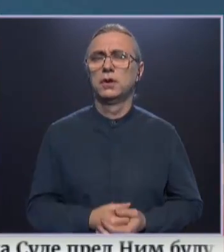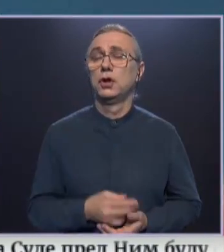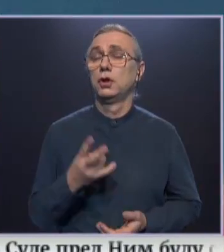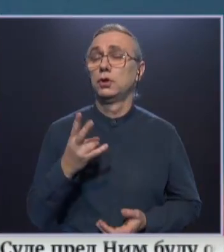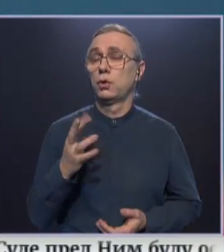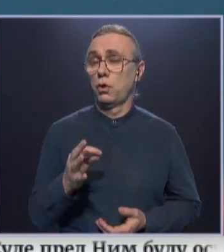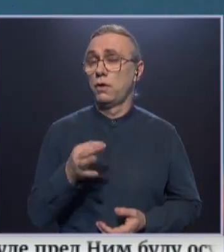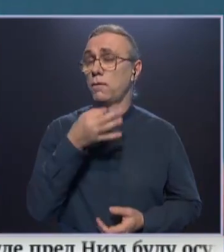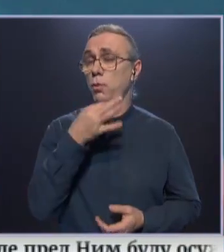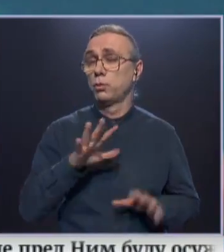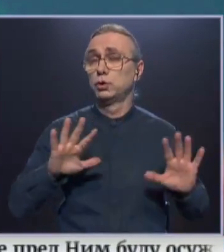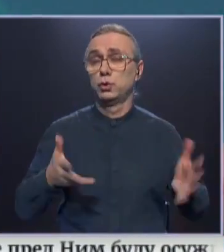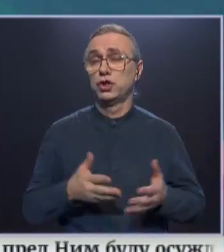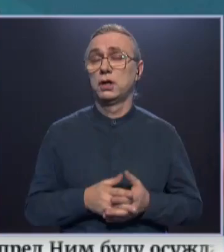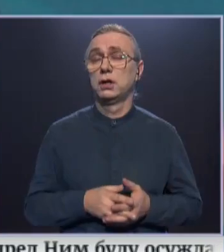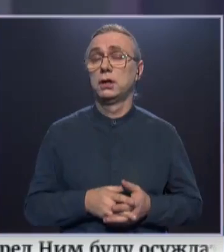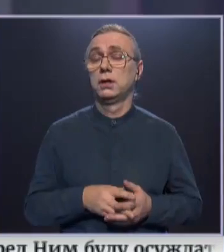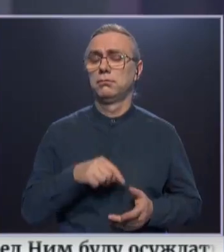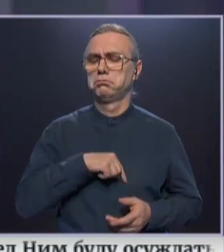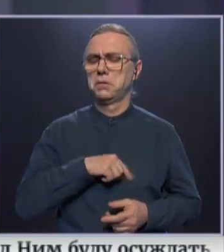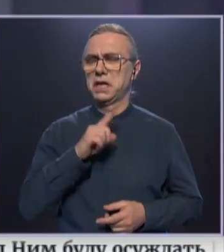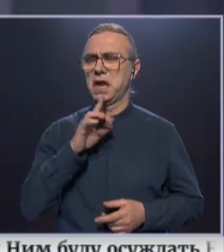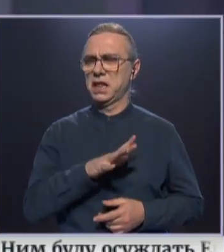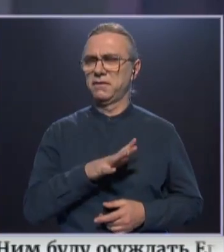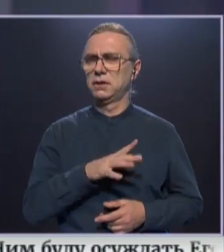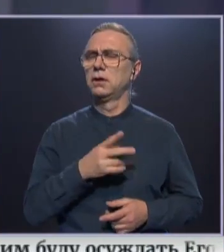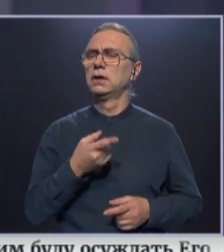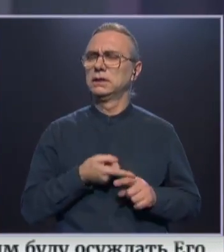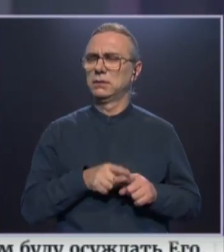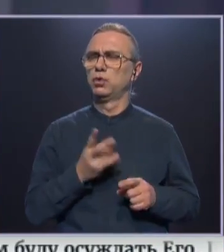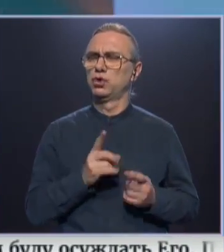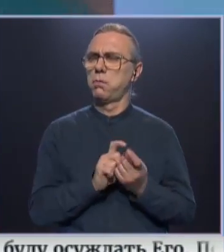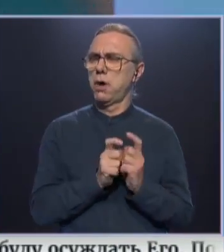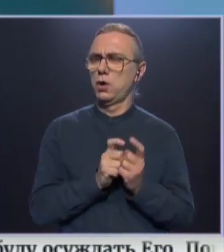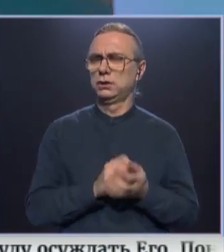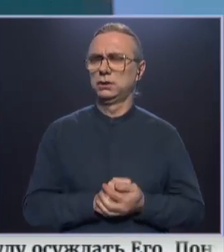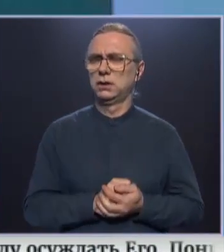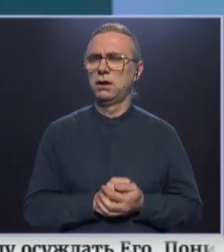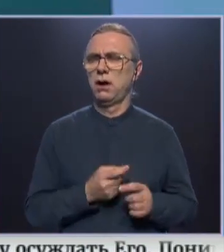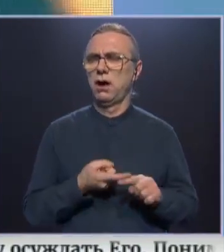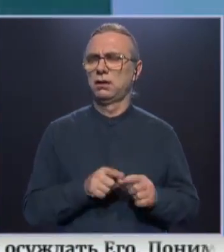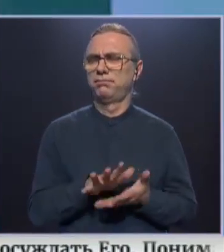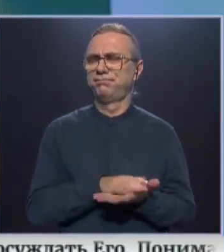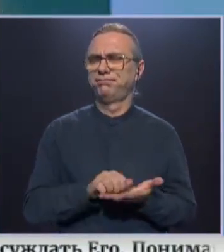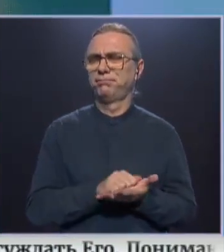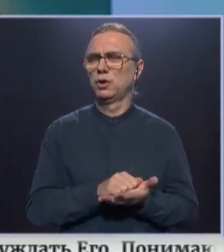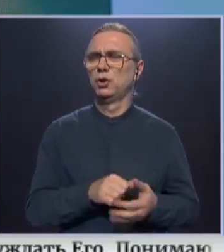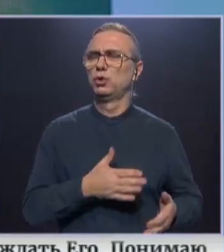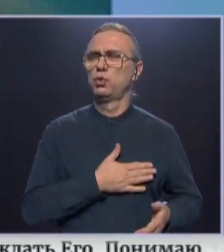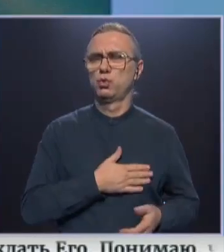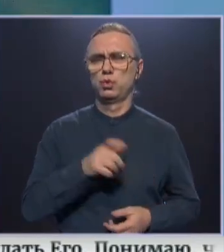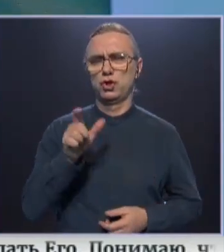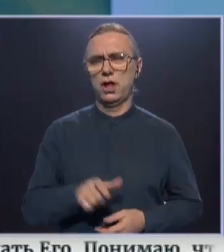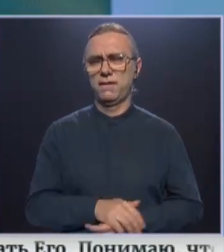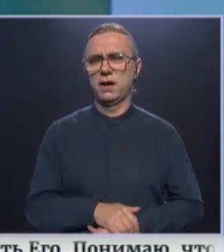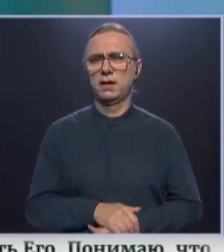любом случае с ненавистью нужно бороться. Это очень плохое чувство, которое разъедает душу человека. Я думаю, что нужно